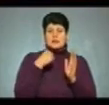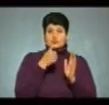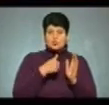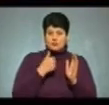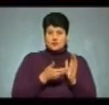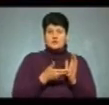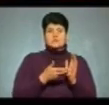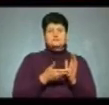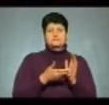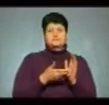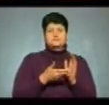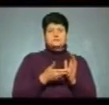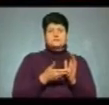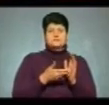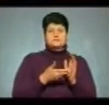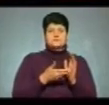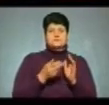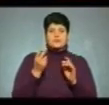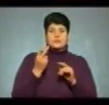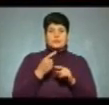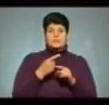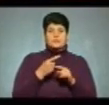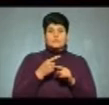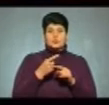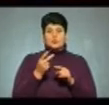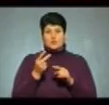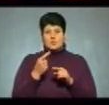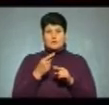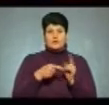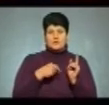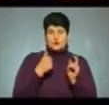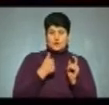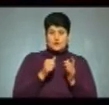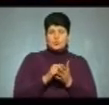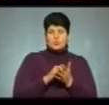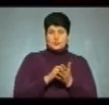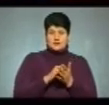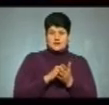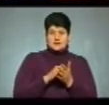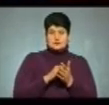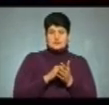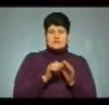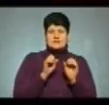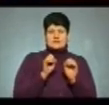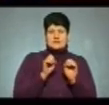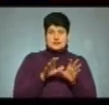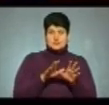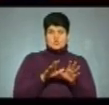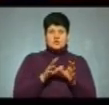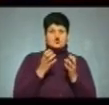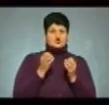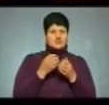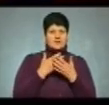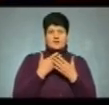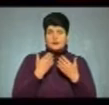році, у другій половині року, паперів, документації здачі в даний час ще